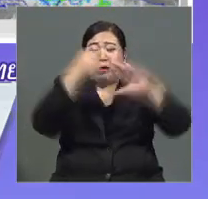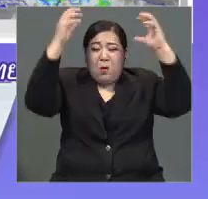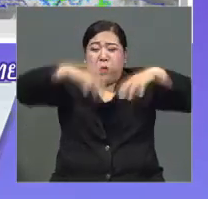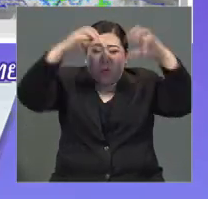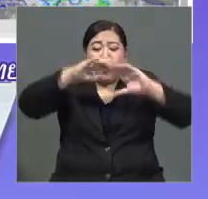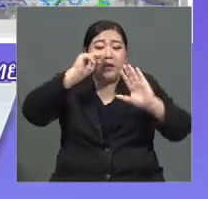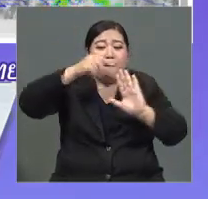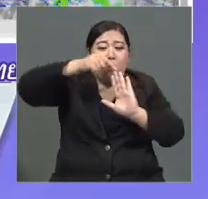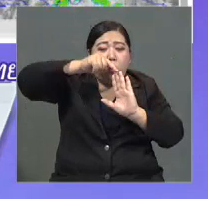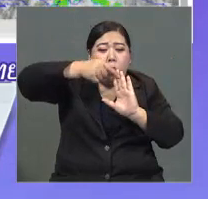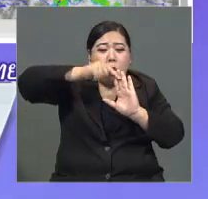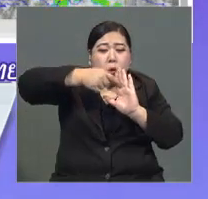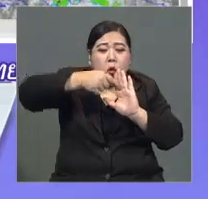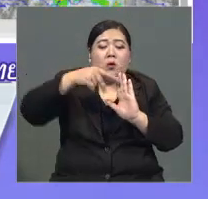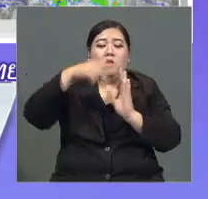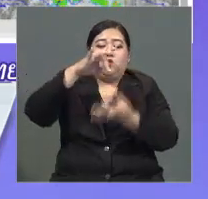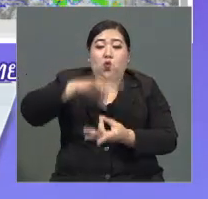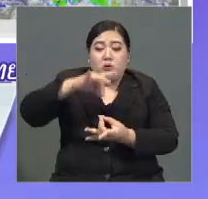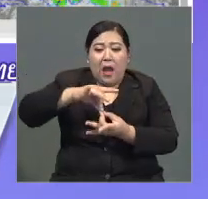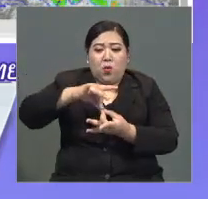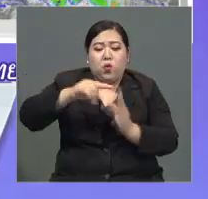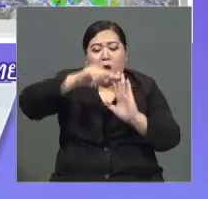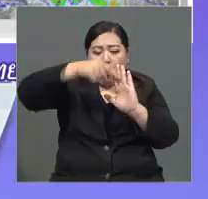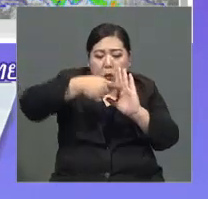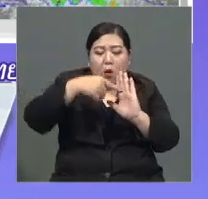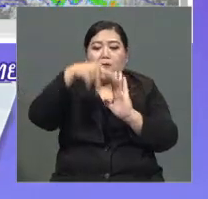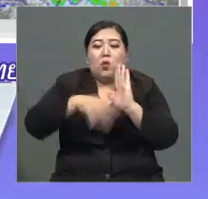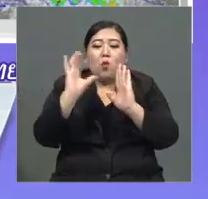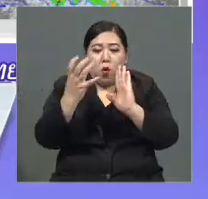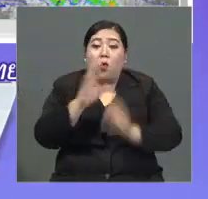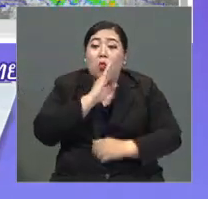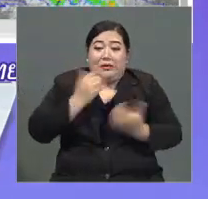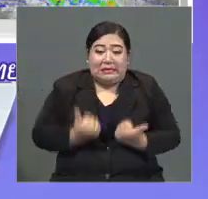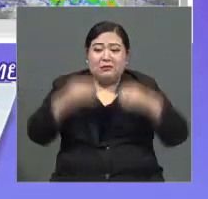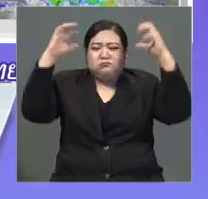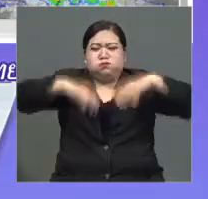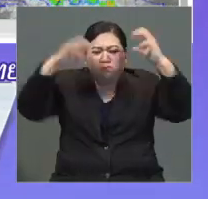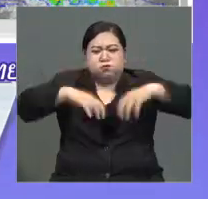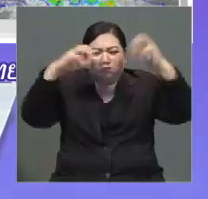ถูกถรสุขโธไทย กพิศุล็เพาว้ศชก sigma× แล้็มล